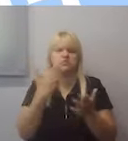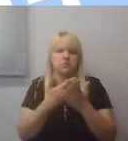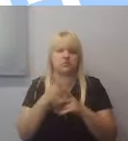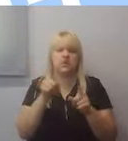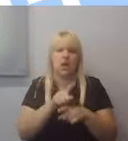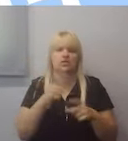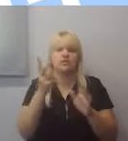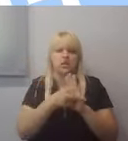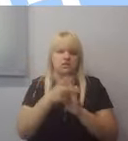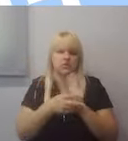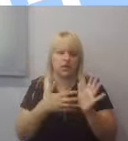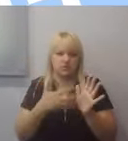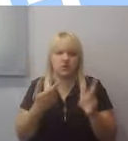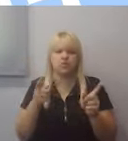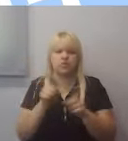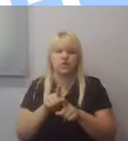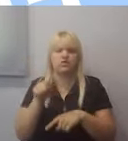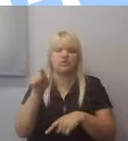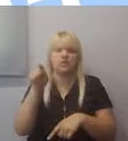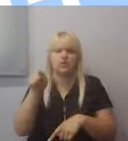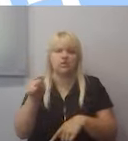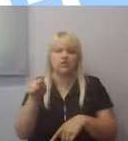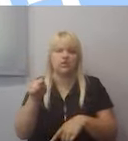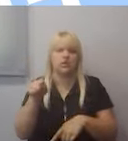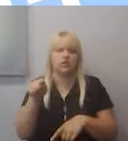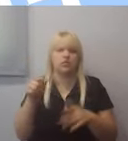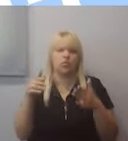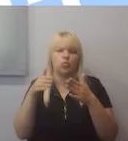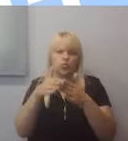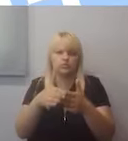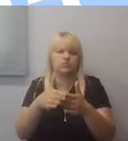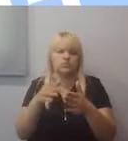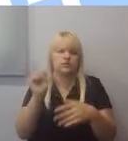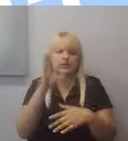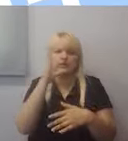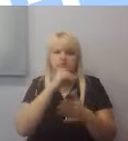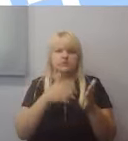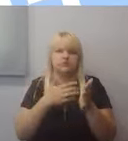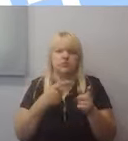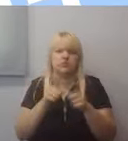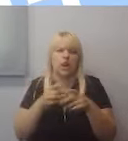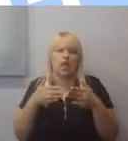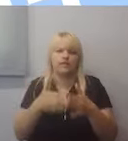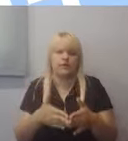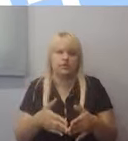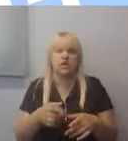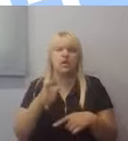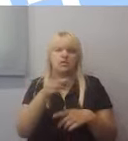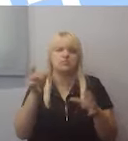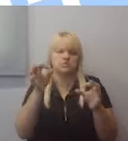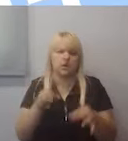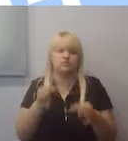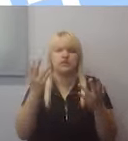izmantojama ja un un tātad kuģu transports un un laivas ja pēc būtības tie ir tie risinājumi kādi